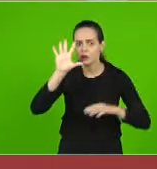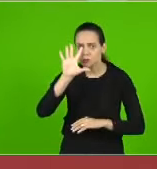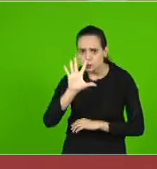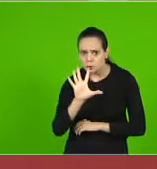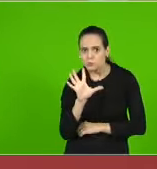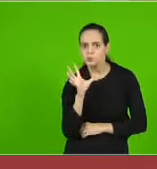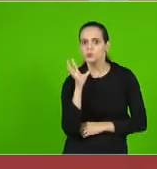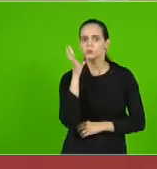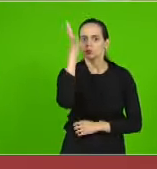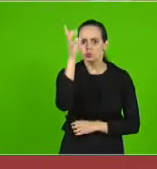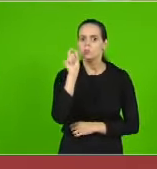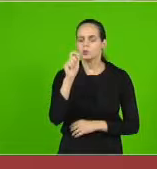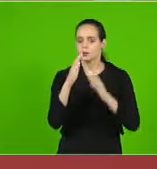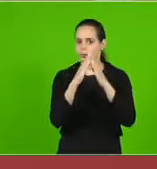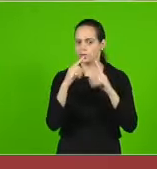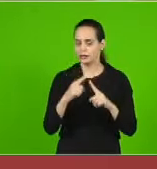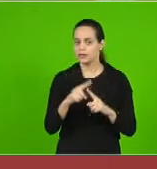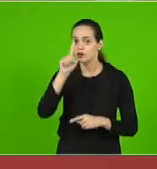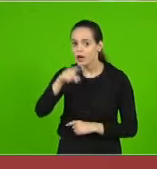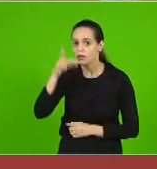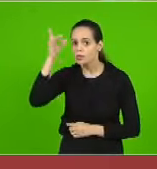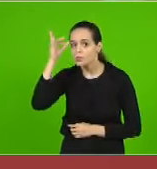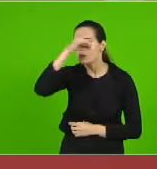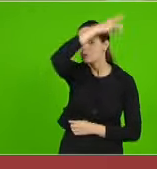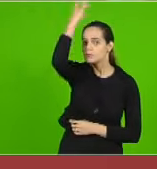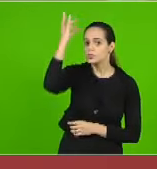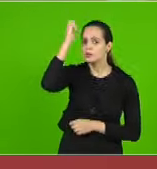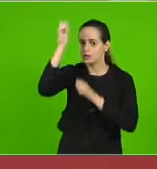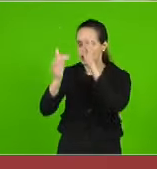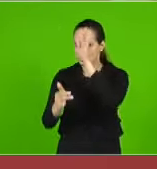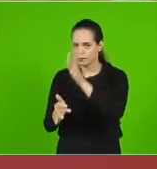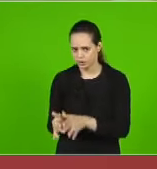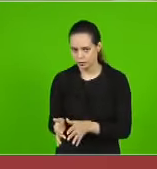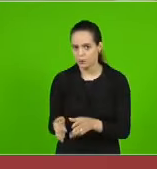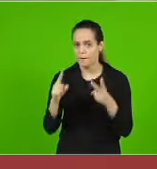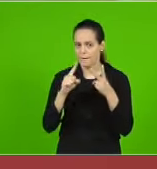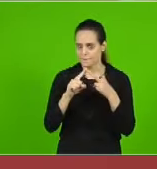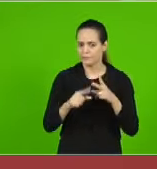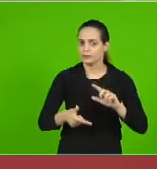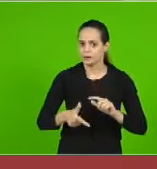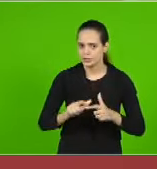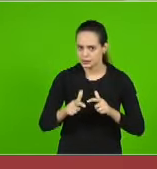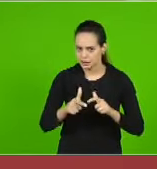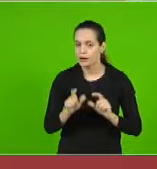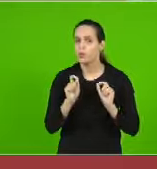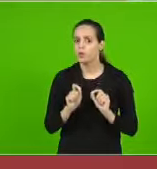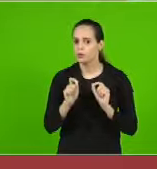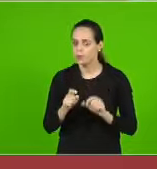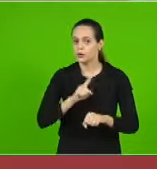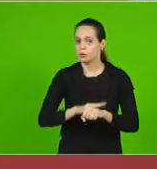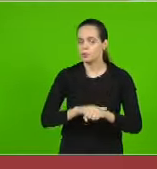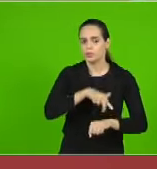очевидно, что великим знамением является излияние Святого Духа перед ее исходом. В отношении